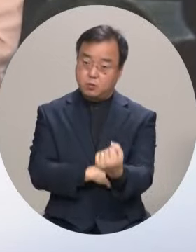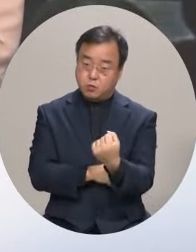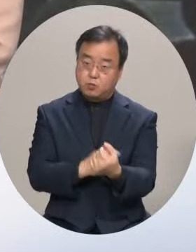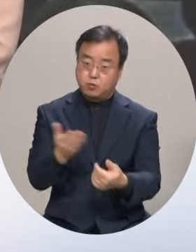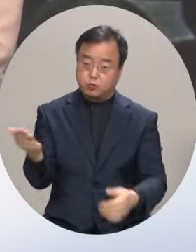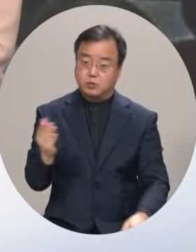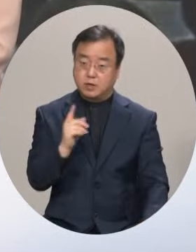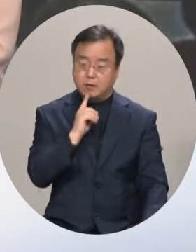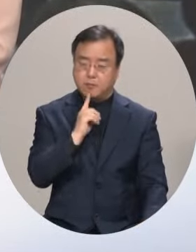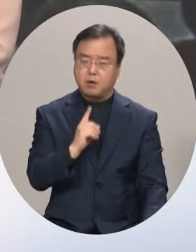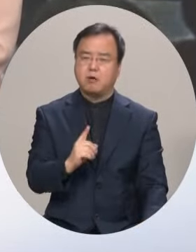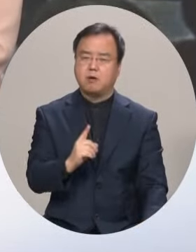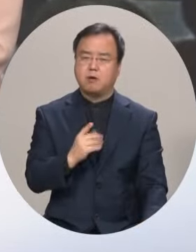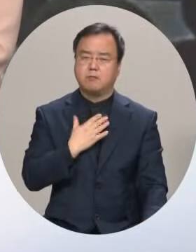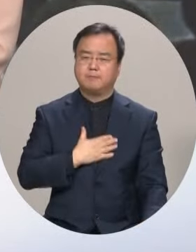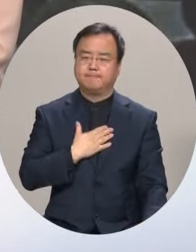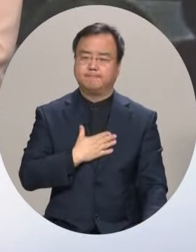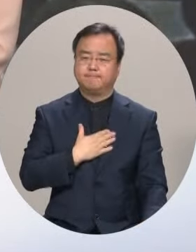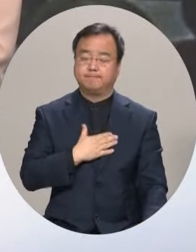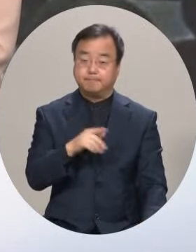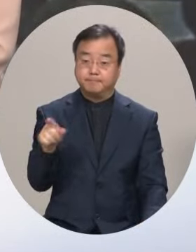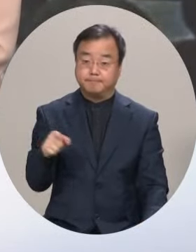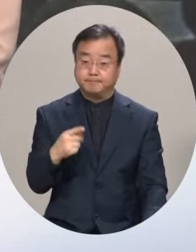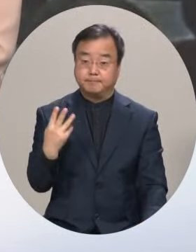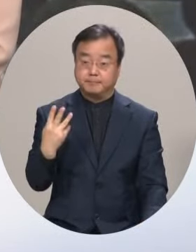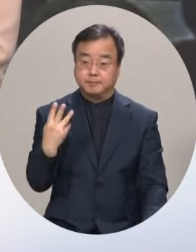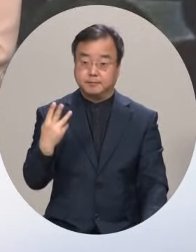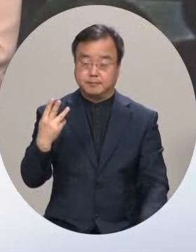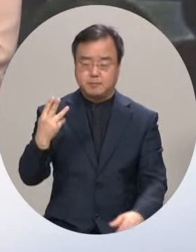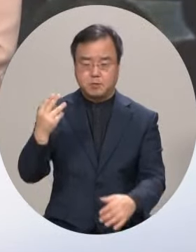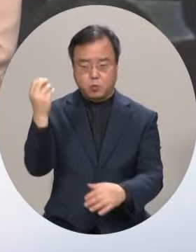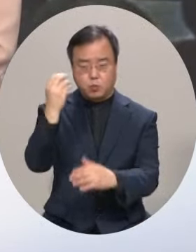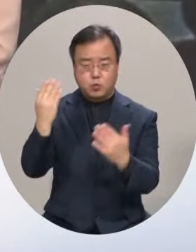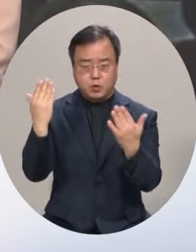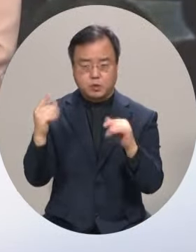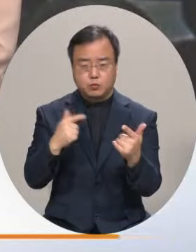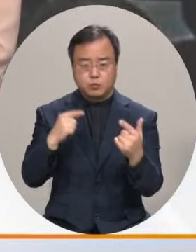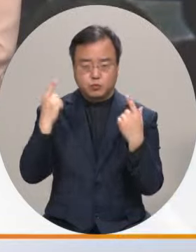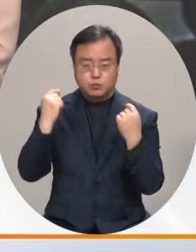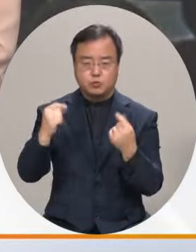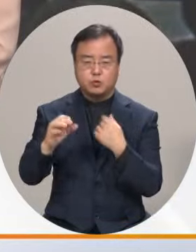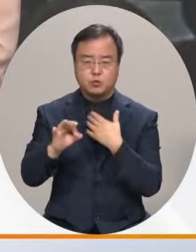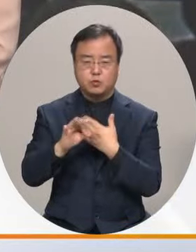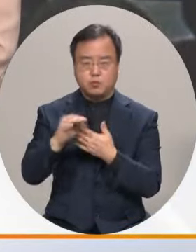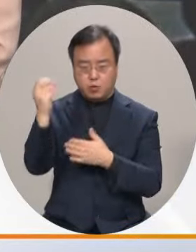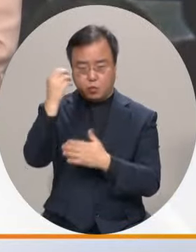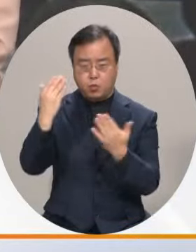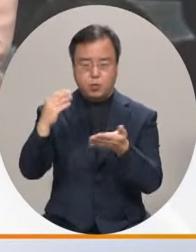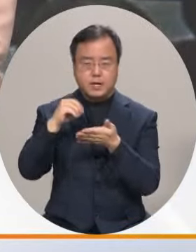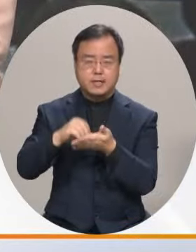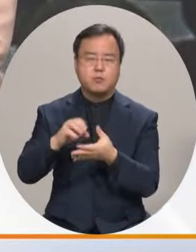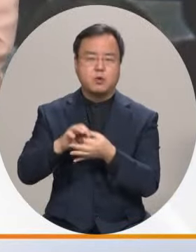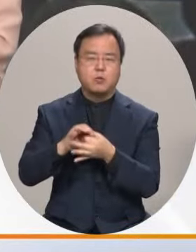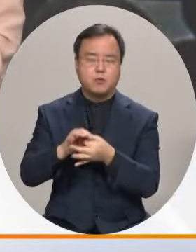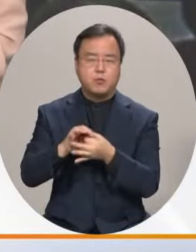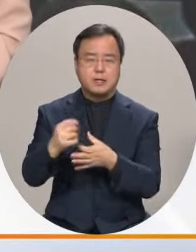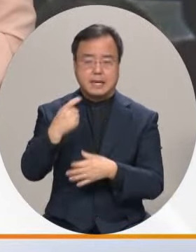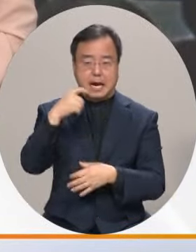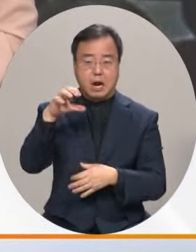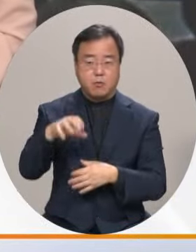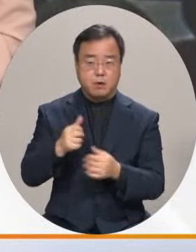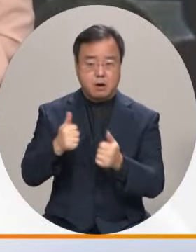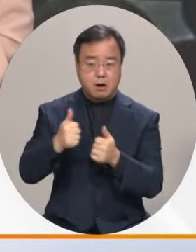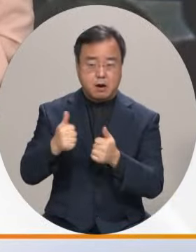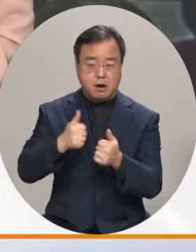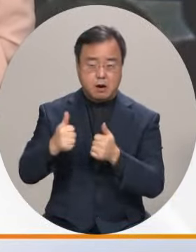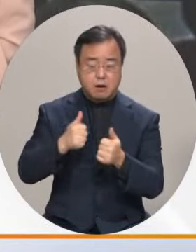취지였는데 그래도이 학교들이 유지된다면이 고입 경쟁으로 인해서이 사교육 시장이 좀 꿈틀이 되지 않겠느냐라는 우려도 계속